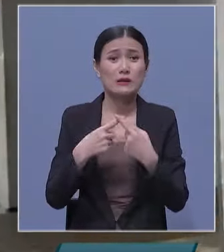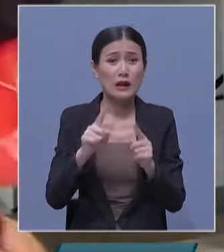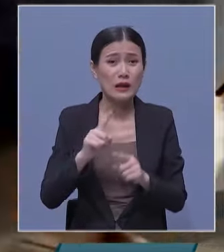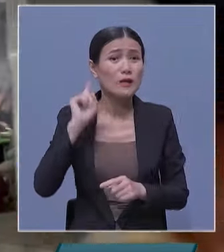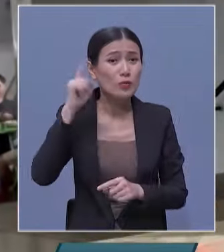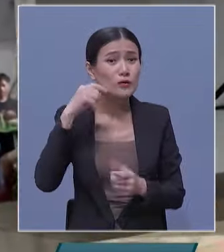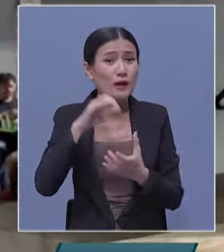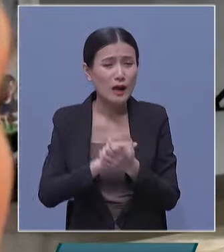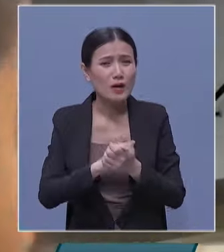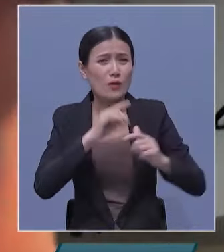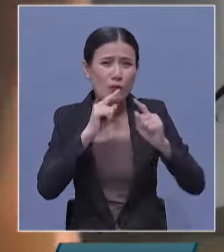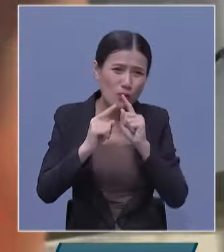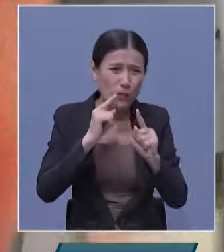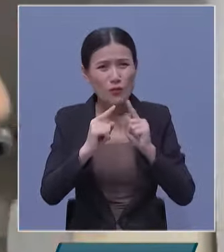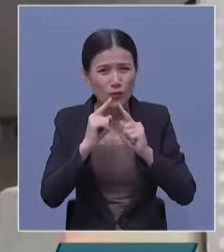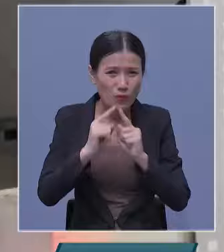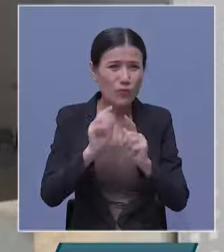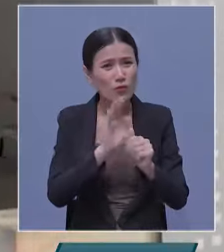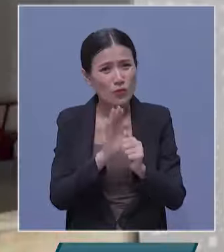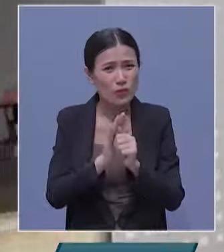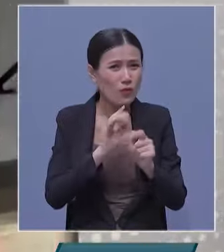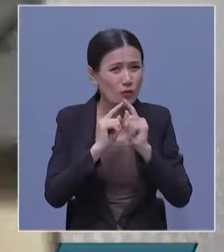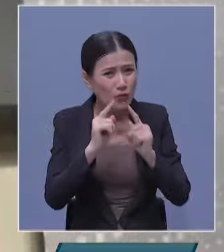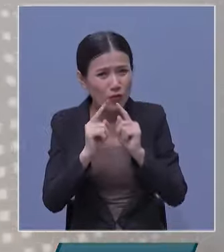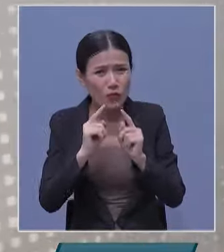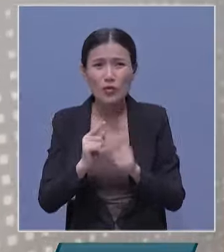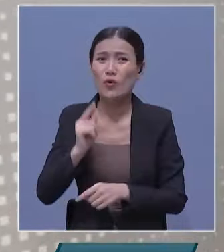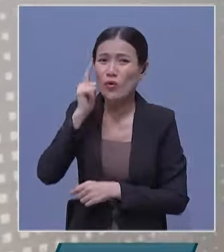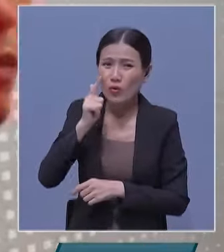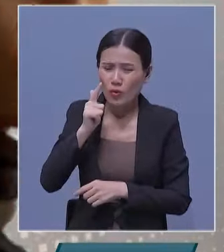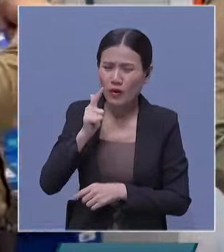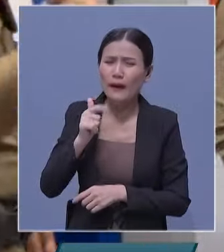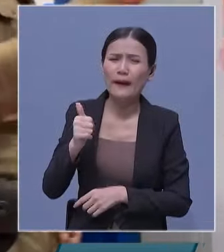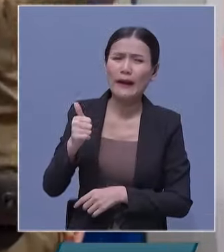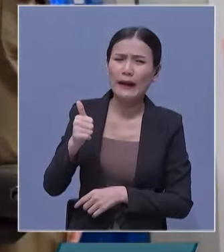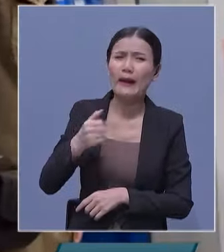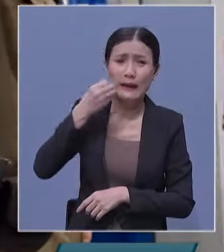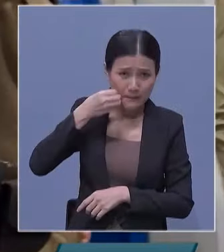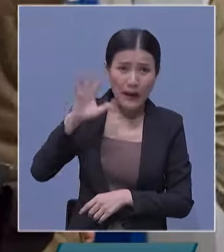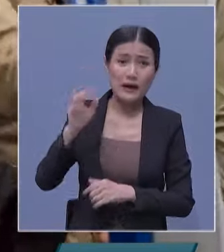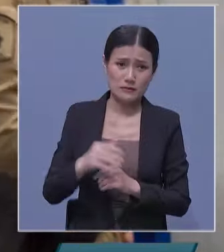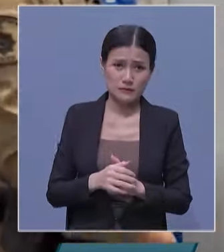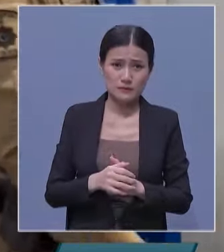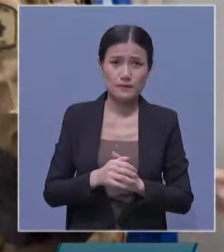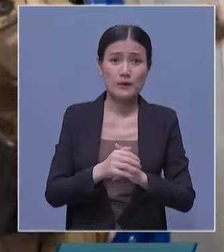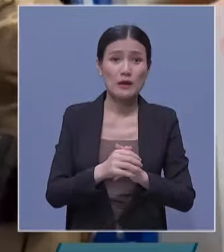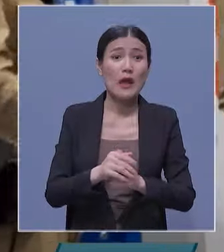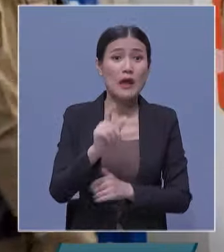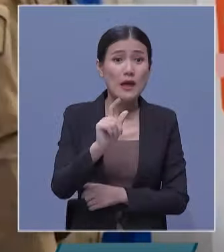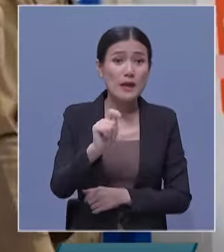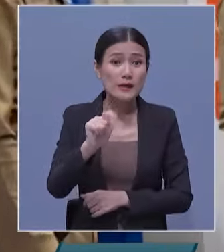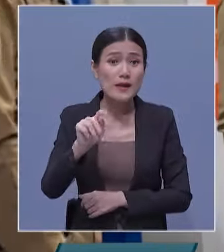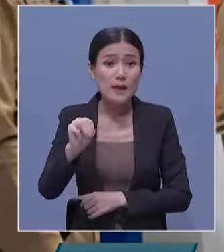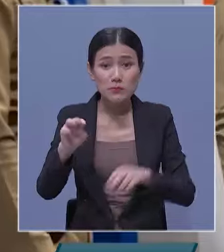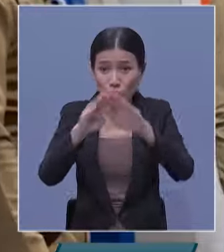เกลี้ยกล่อมภรรยาพยายามจะพูดจะบอกจนเลบอกอ่ะๆๆกลับบ้านกลับบ้านแล้วเหตุการณ์นี้เกิดขึ้นหน้าตู้ ATMเลยนะคะคุณผู้